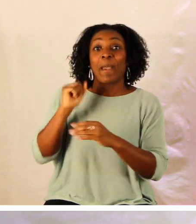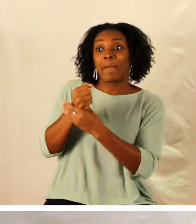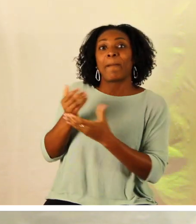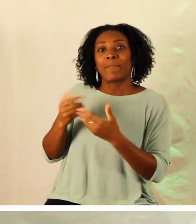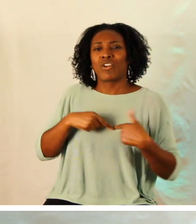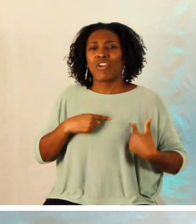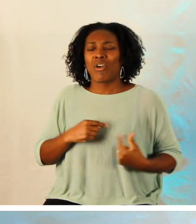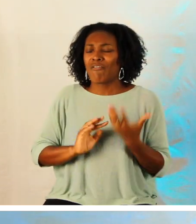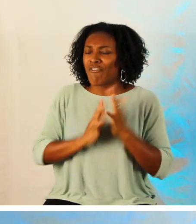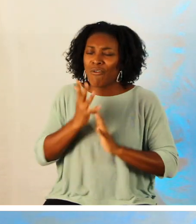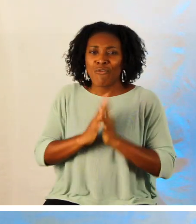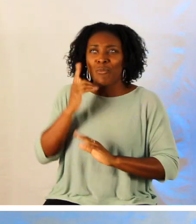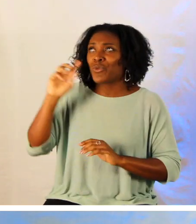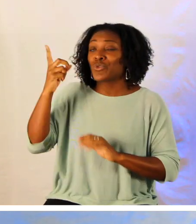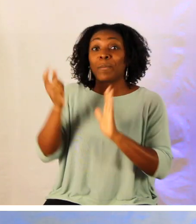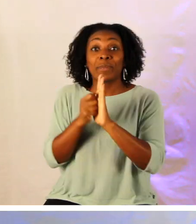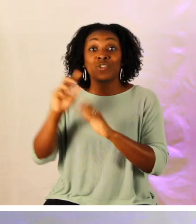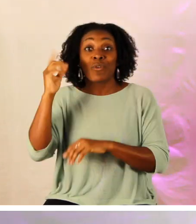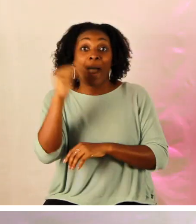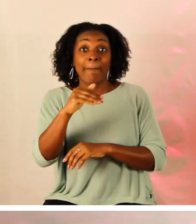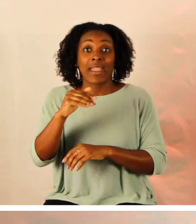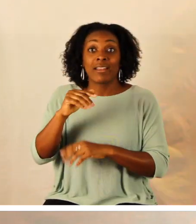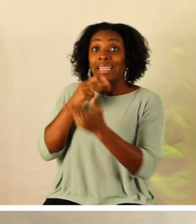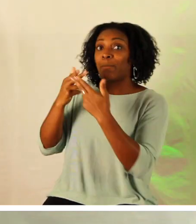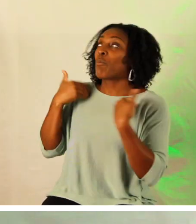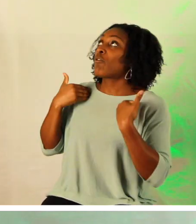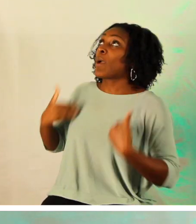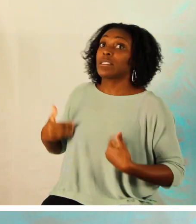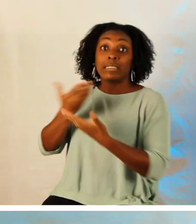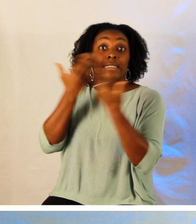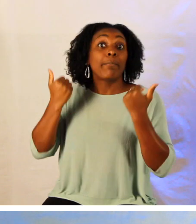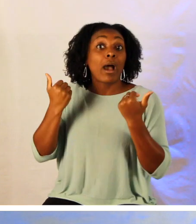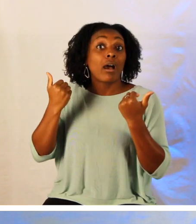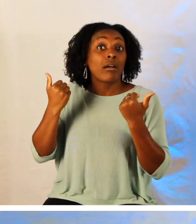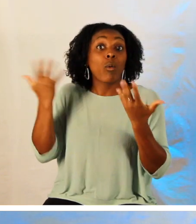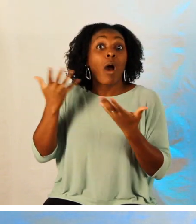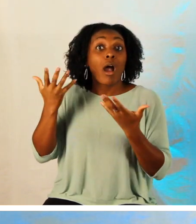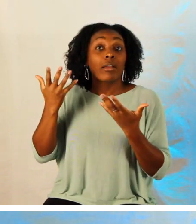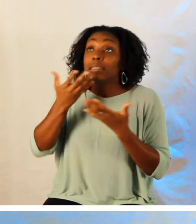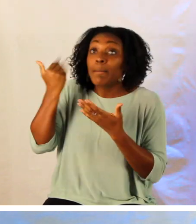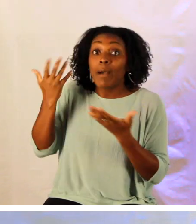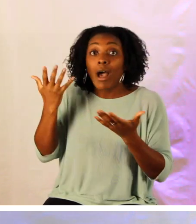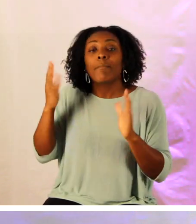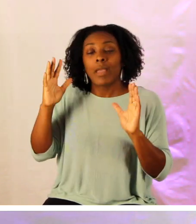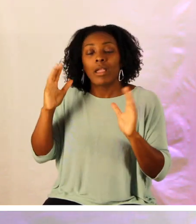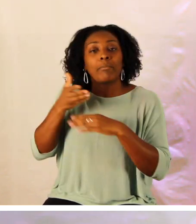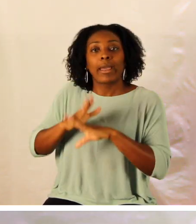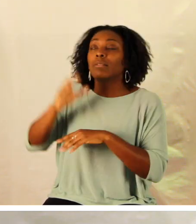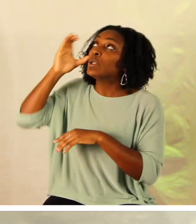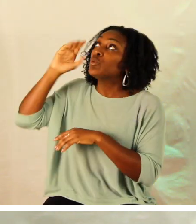cœur bouillant et brûlant. Dès que Dieu l'appelle, il répond « Me voici ». Il ne sait pas ce qui va lui tomber dessus, mais en tous les cas, il est prêt à entendre ce que Dieu a à lui